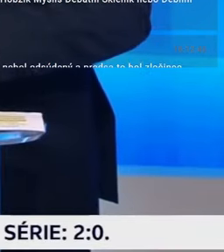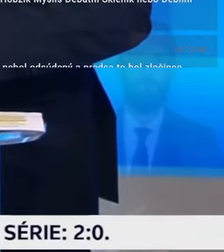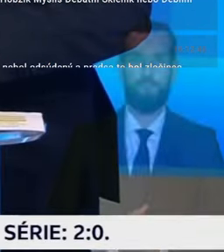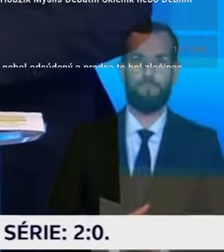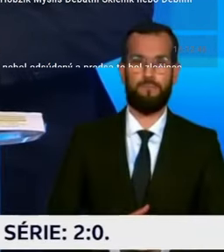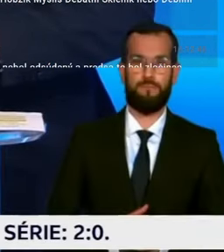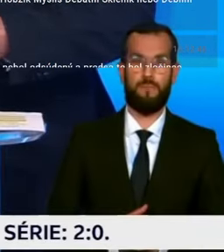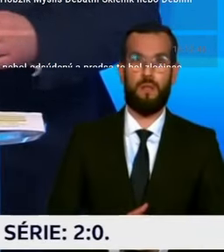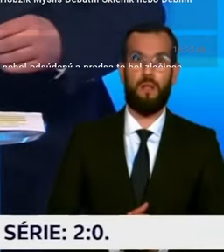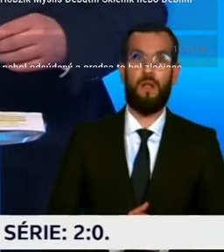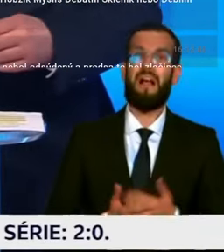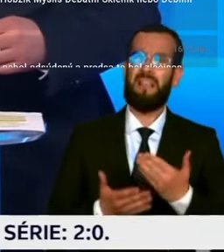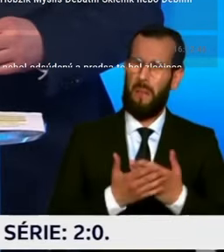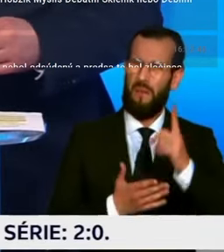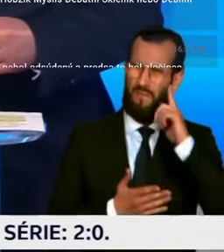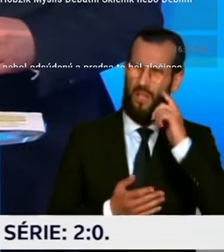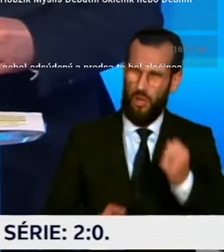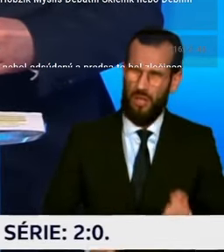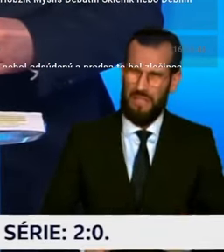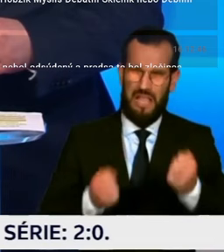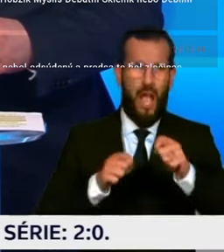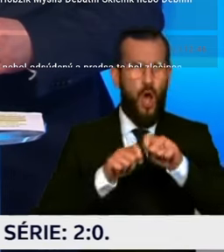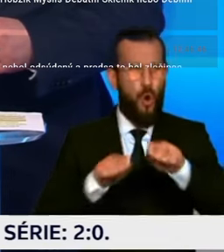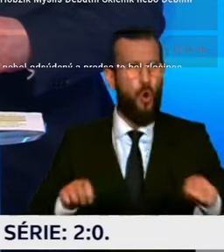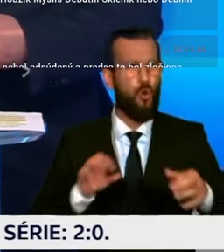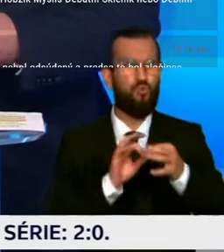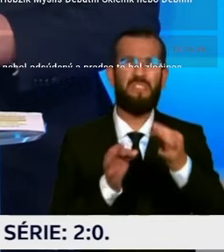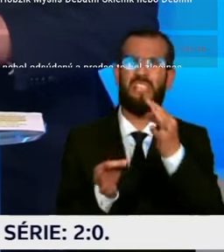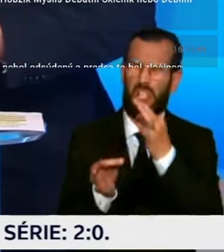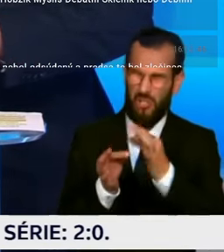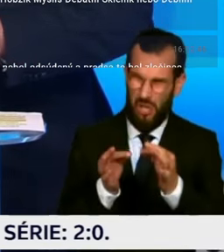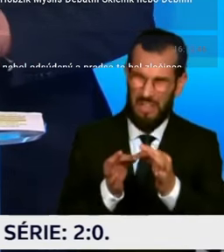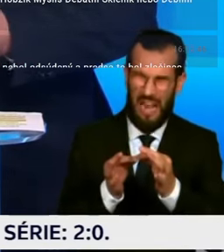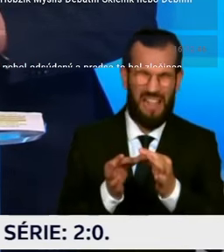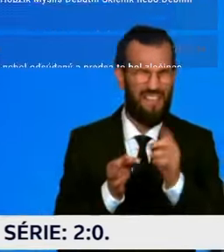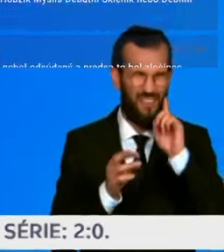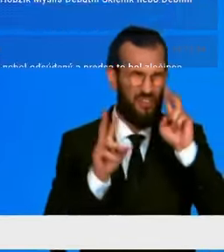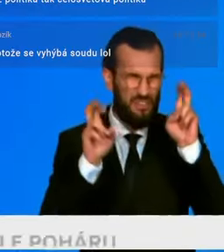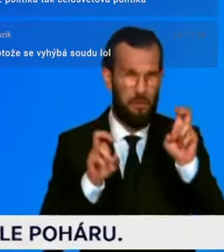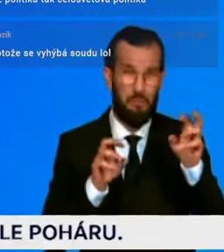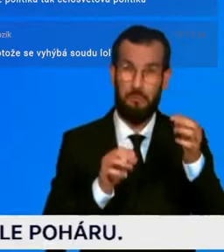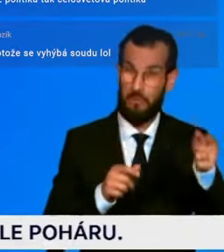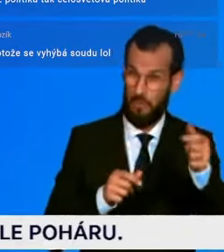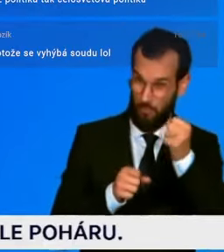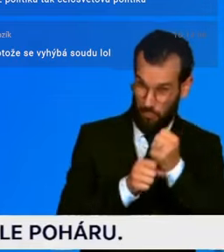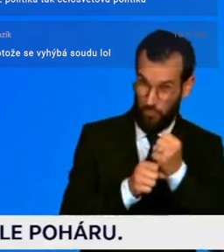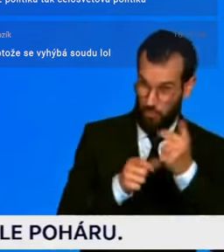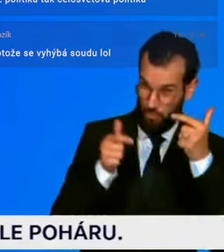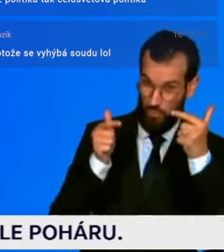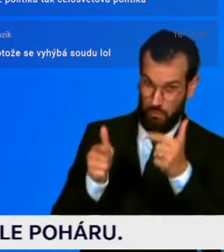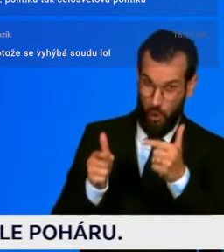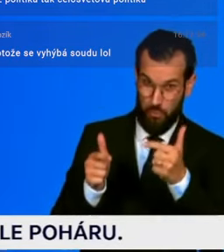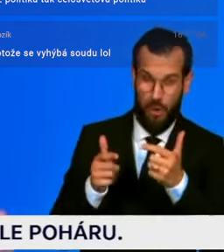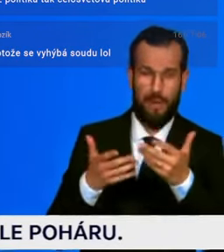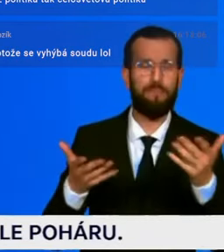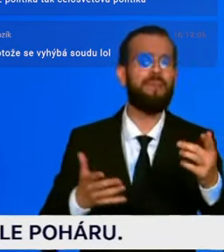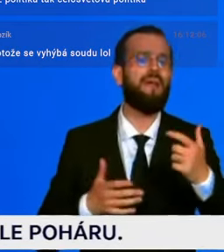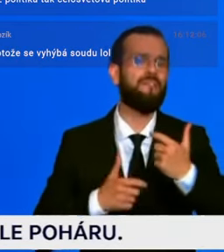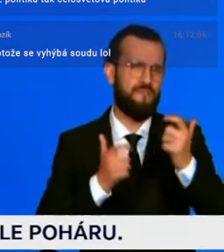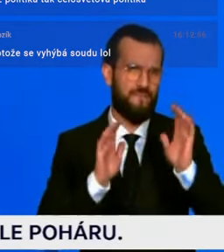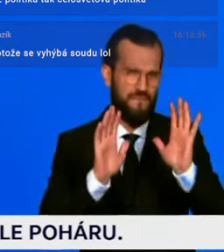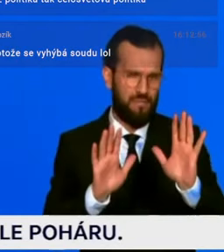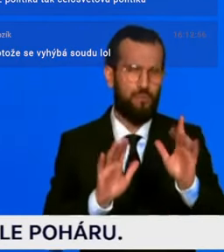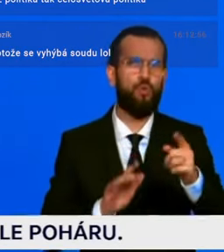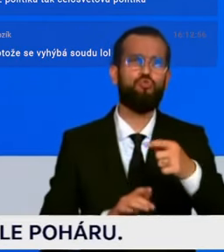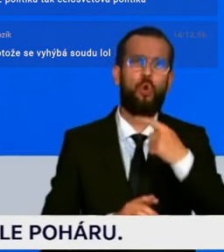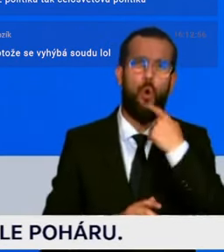takéto a iné ťažké rozhodnutia v rámci konsolidácie prišli Vy by ste ich podporili No ja poviem Vo všeobecnosti ale teda Podstatné je to čo